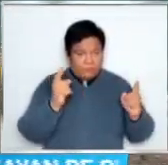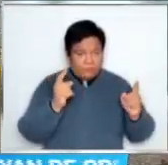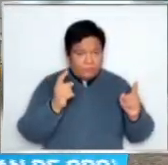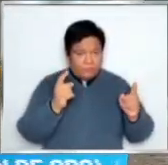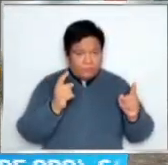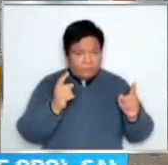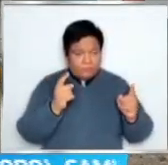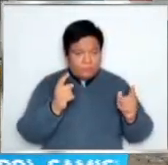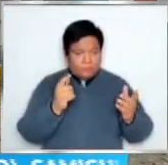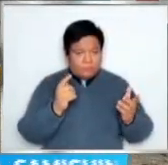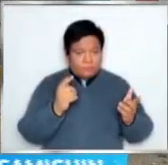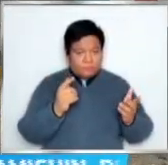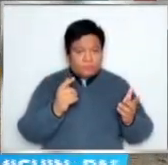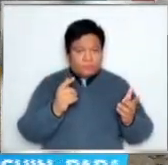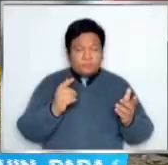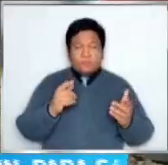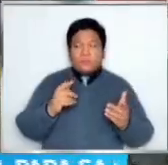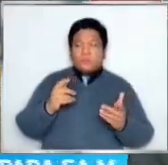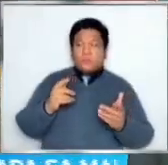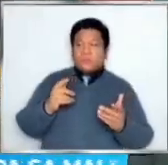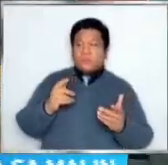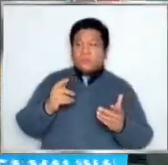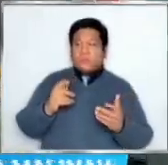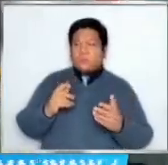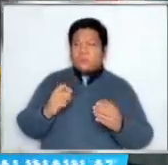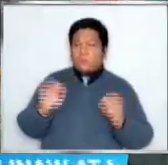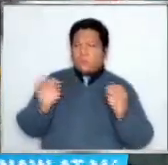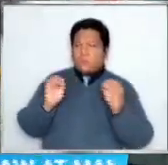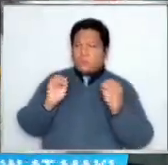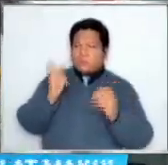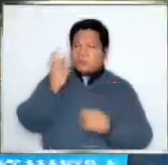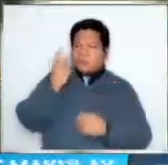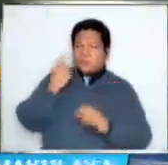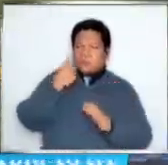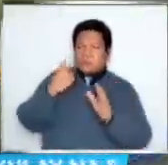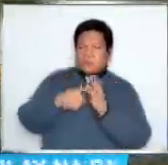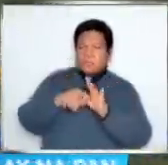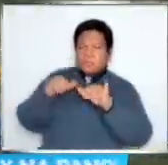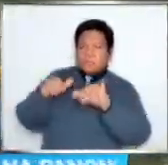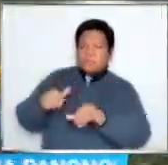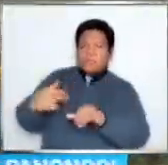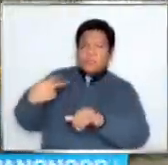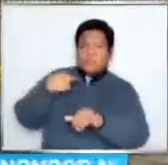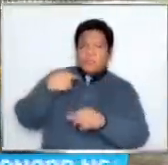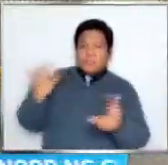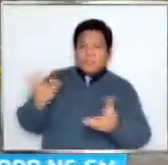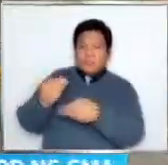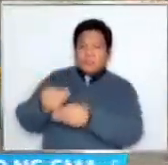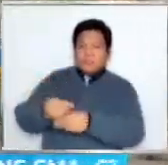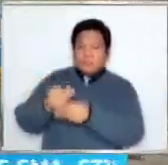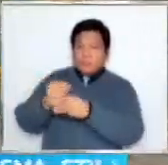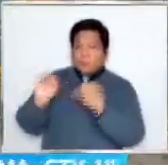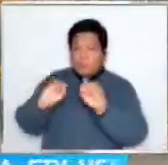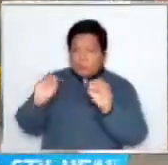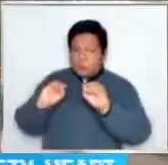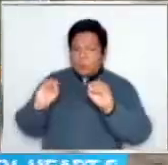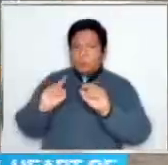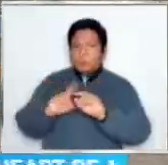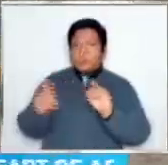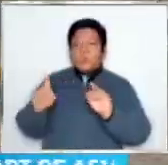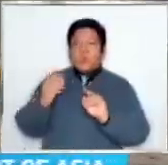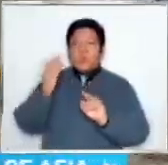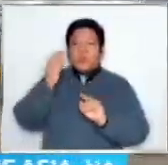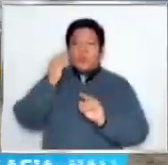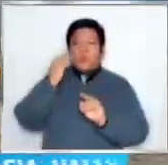Wala naman tayong therapy na monitor na nagkaroon ng stranded dito sa Masbate. Pero yung alam natin na nagkaroon ng mga stranded sa